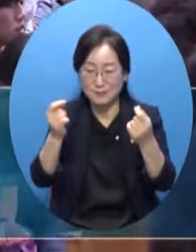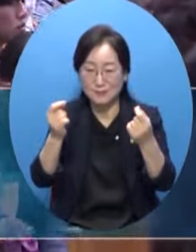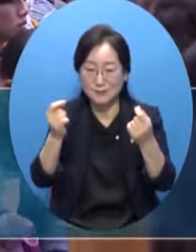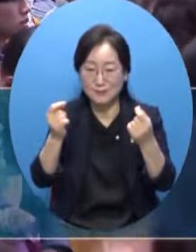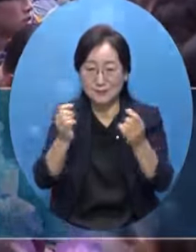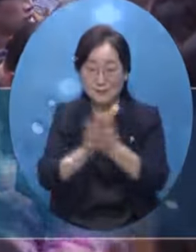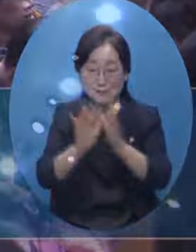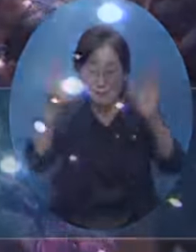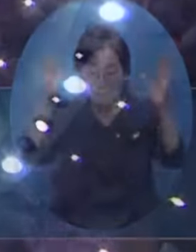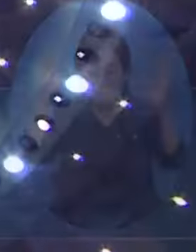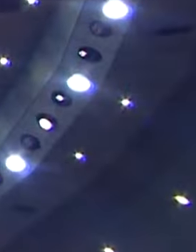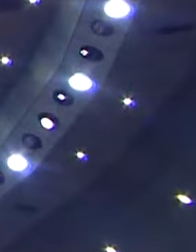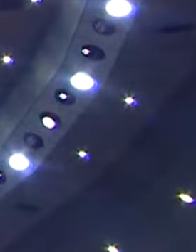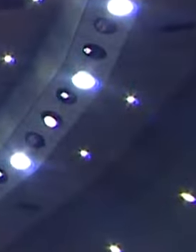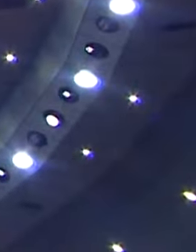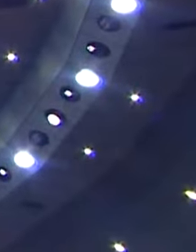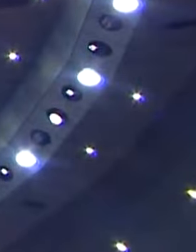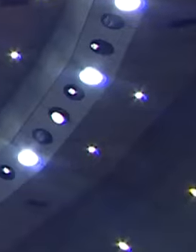아멘. 주님 환영합니다.